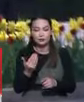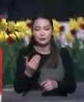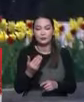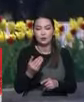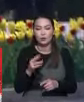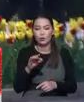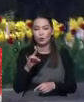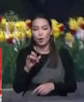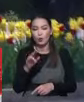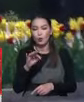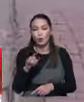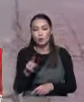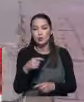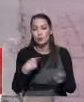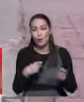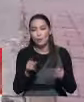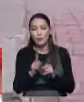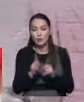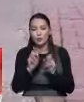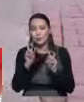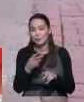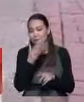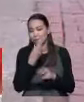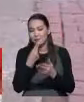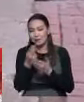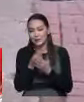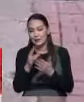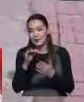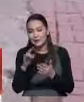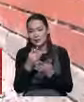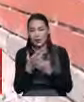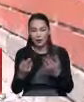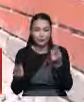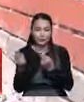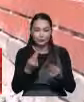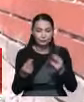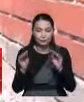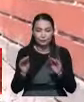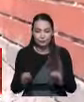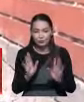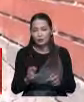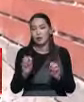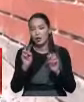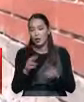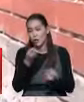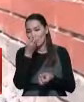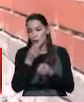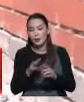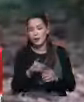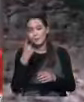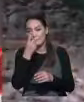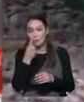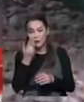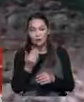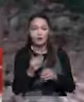қолтырауын, қобыз, домбыра секілді сәулет пішіндері түрлі ғимараттың сипатын ашады. Бұл мүсіндерге арналған гүл де бір жыл бойы